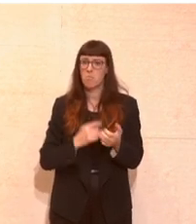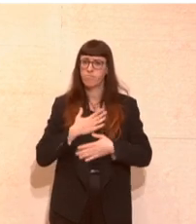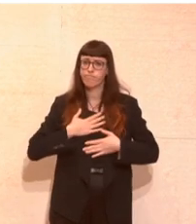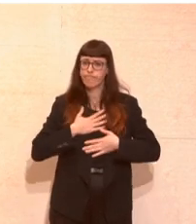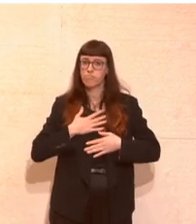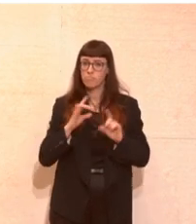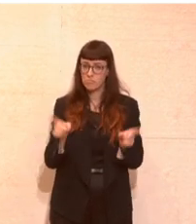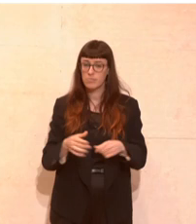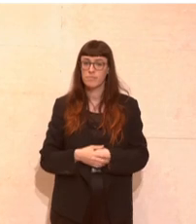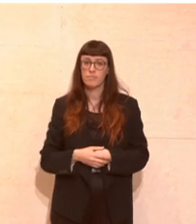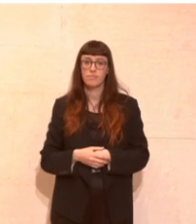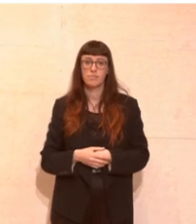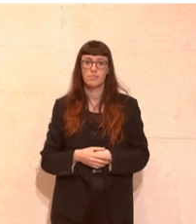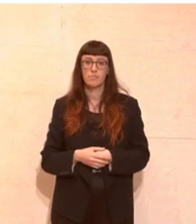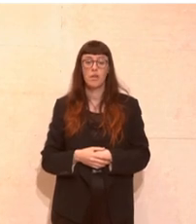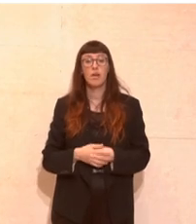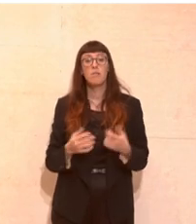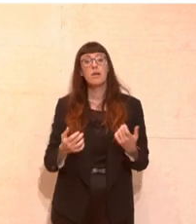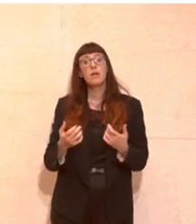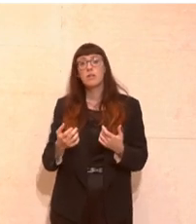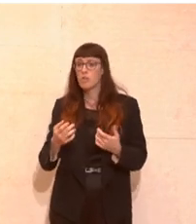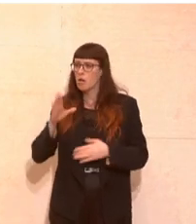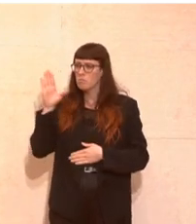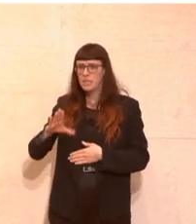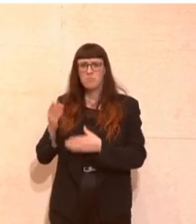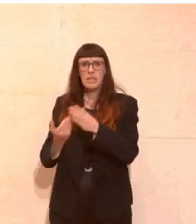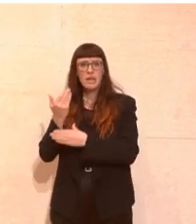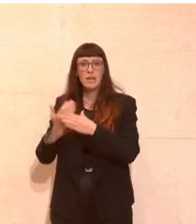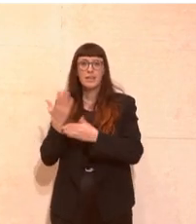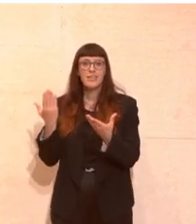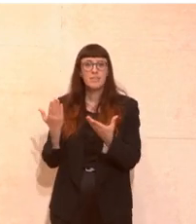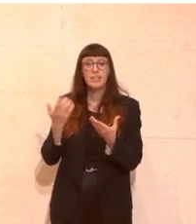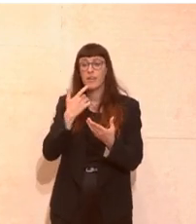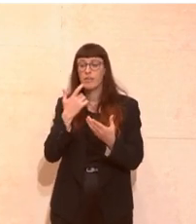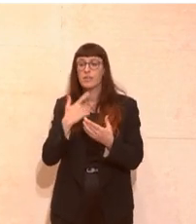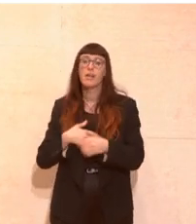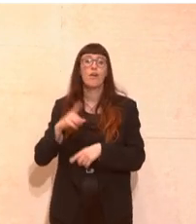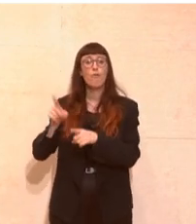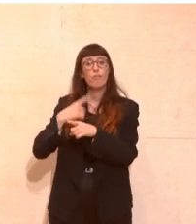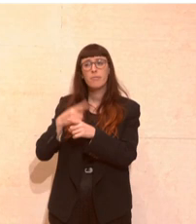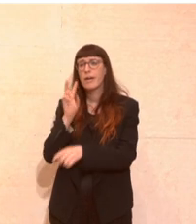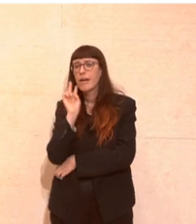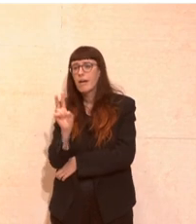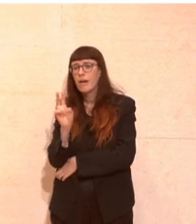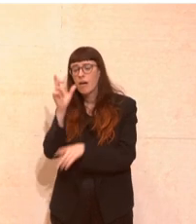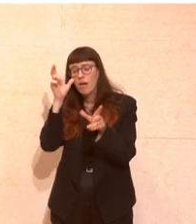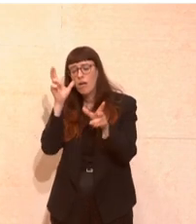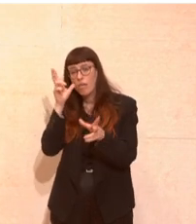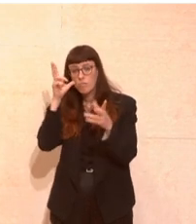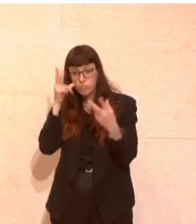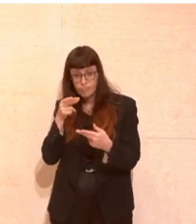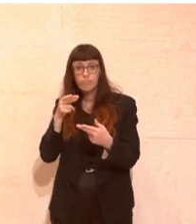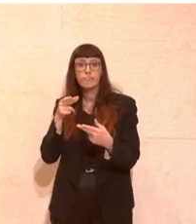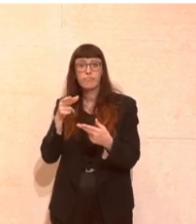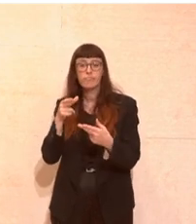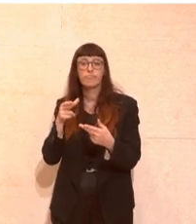on est du matin, ben, c'est l'opposé, on s'endort déjà devant le film le soir, on ne voit jamais la fin du film, et après on va au lit et on se